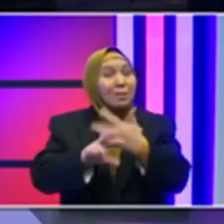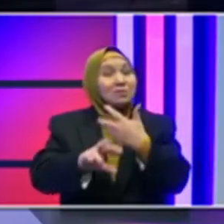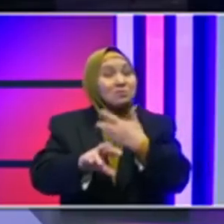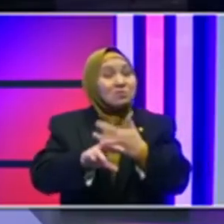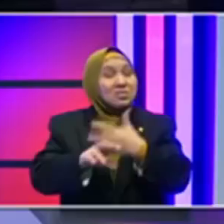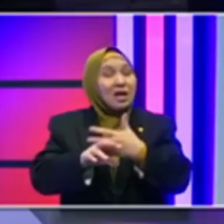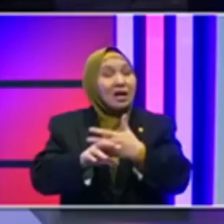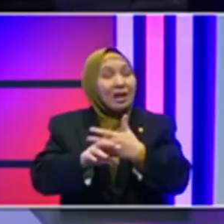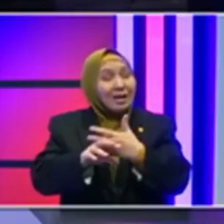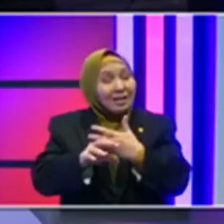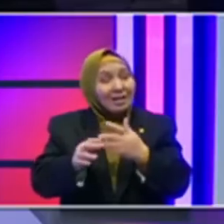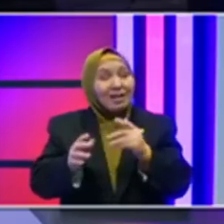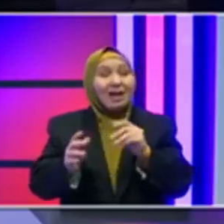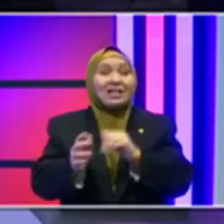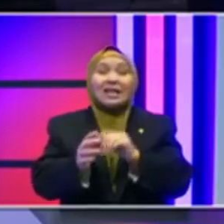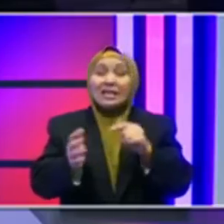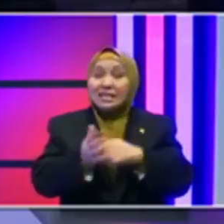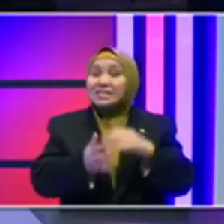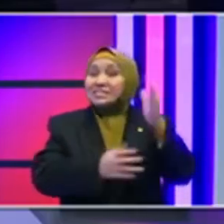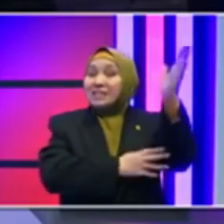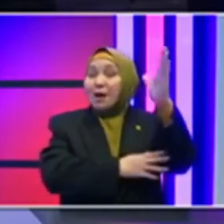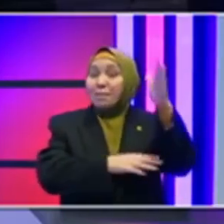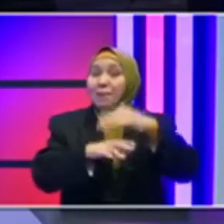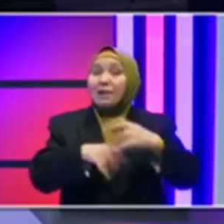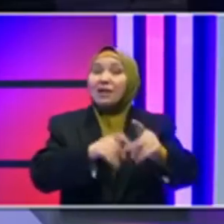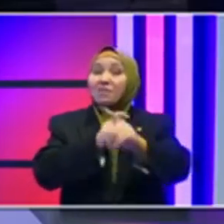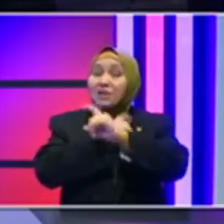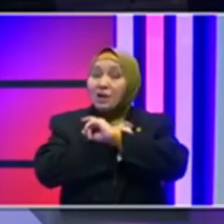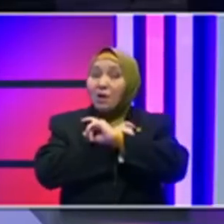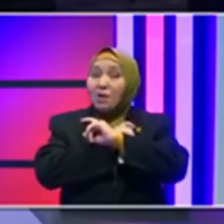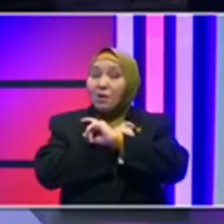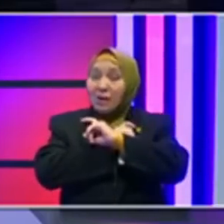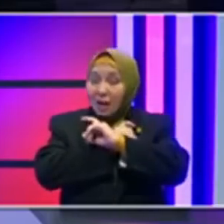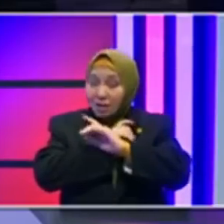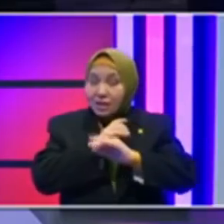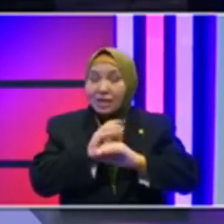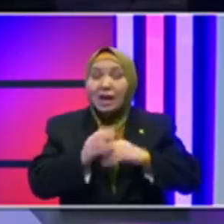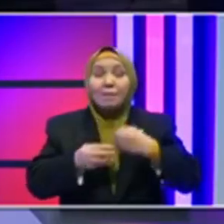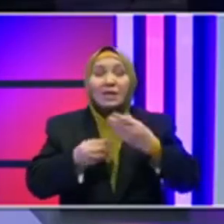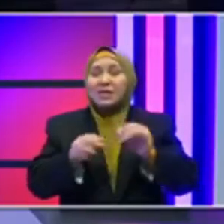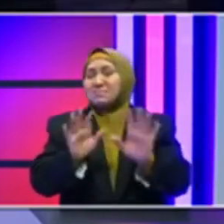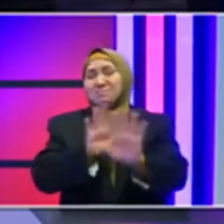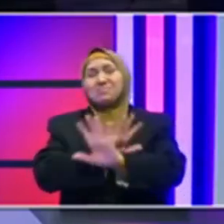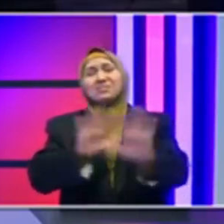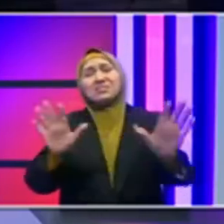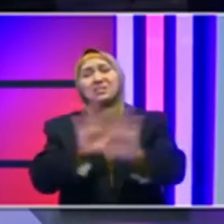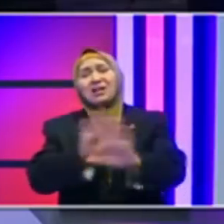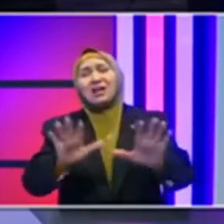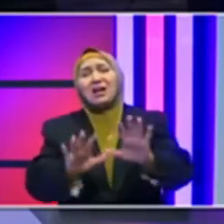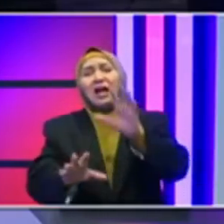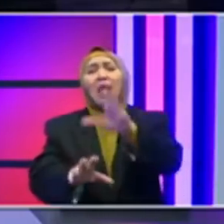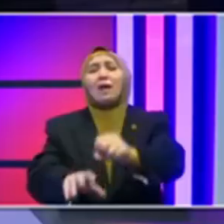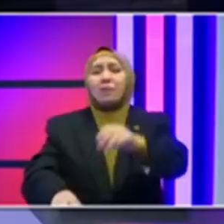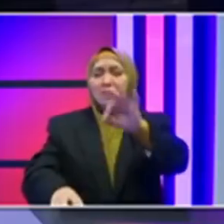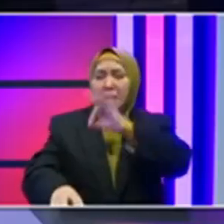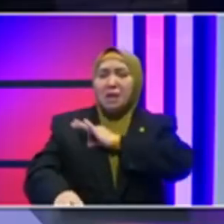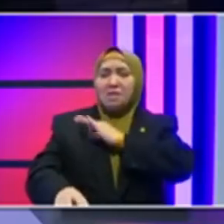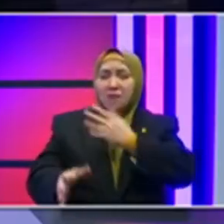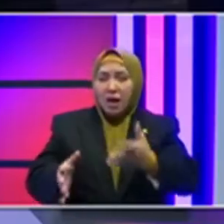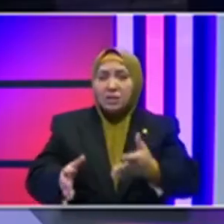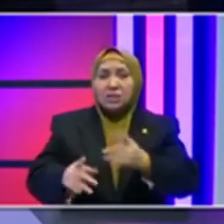keadaannya pada Firaun Janganlah Pergi kau ambil manfaat tapi